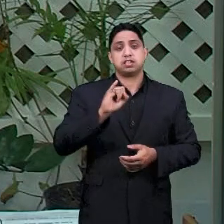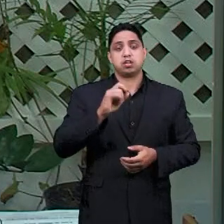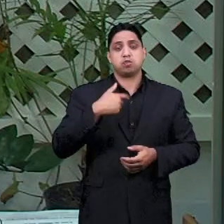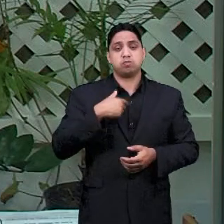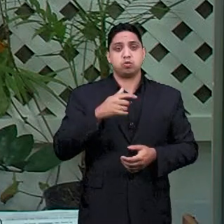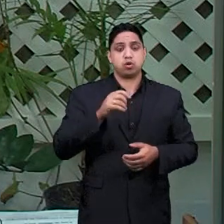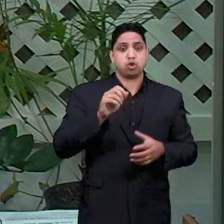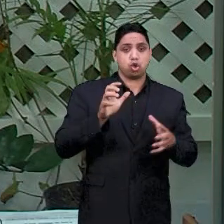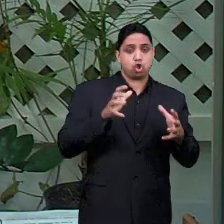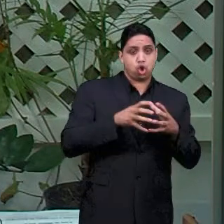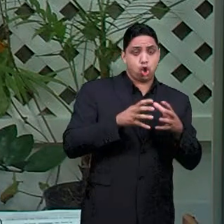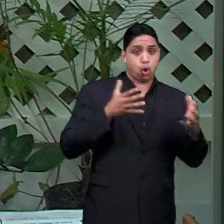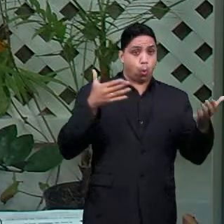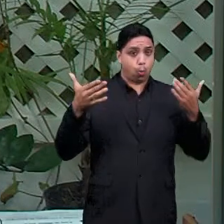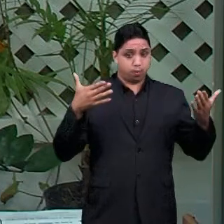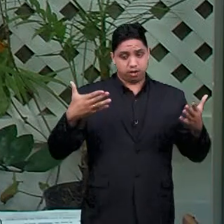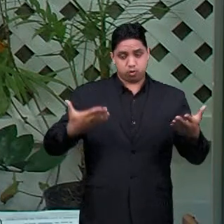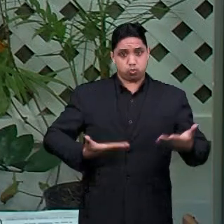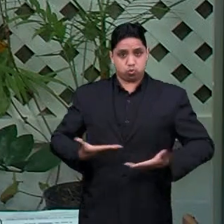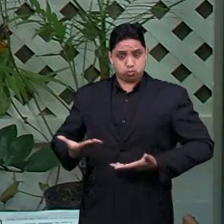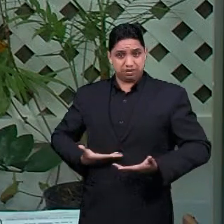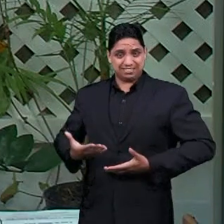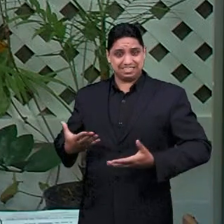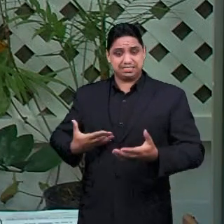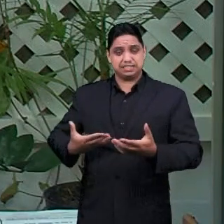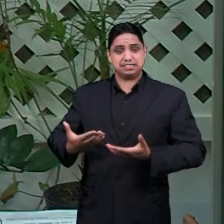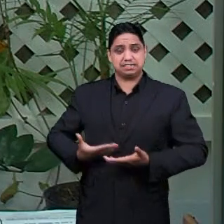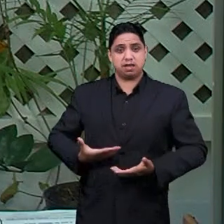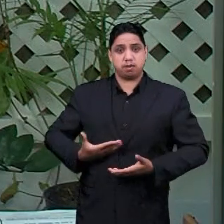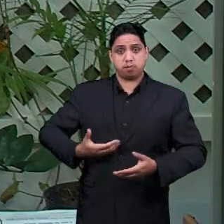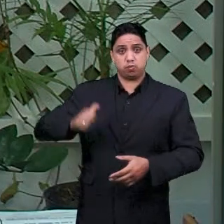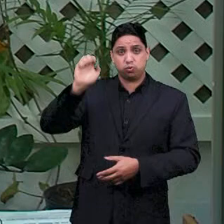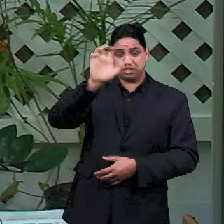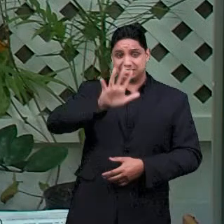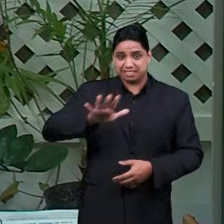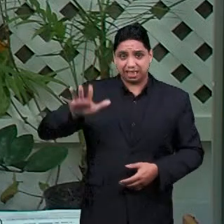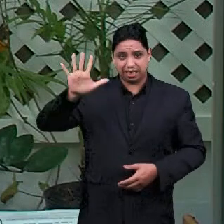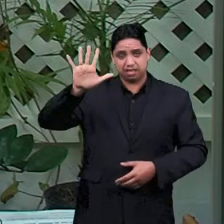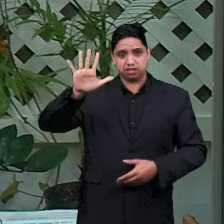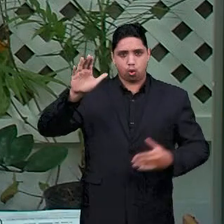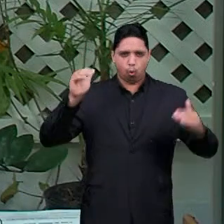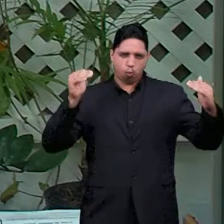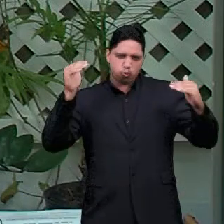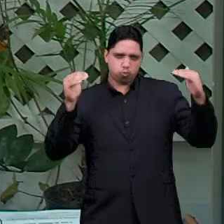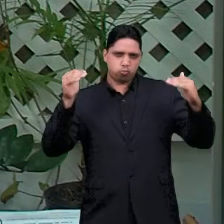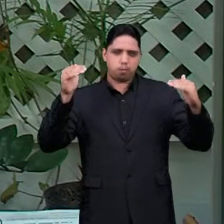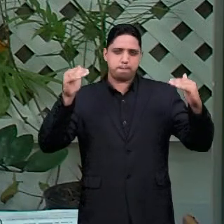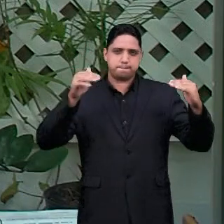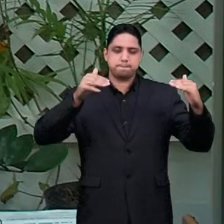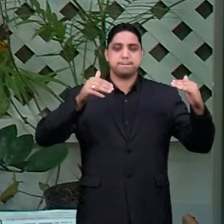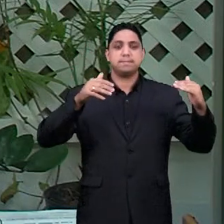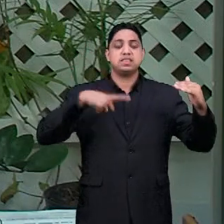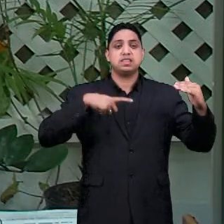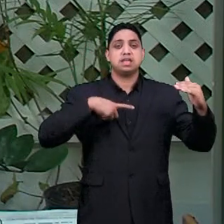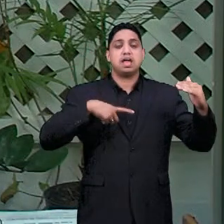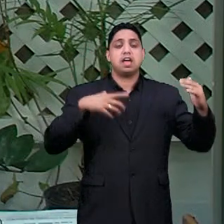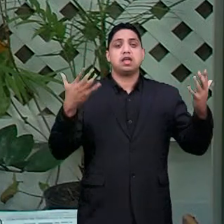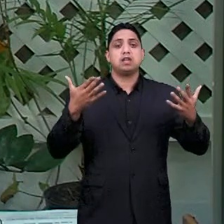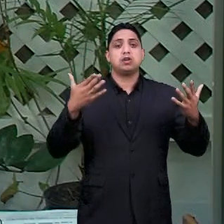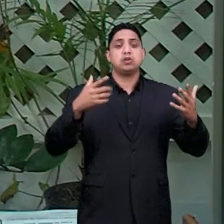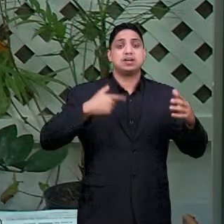dans des termes proportionnels au nombre de membres par État, donc on voit que